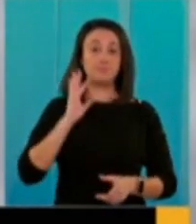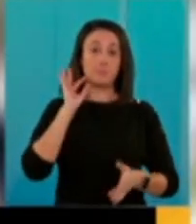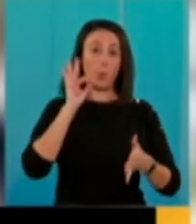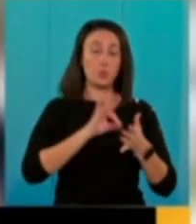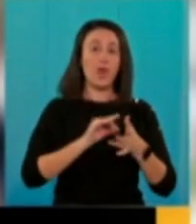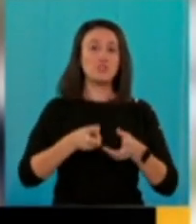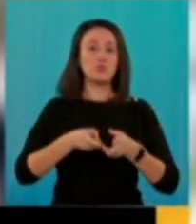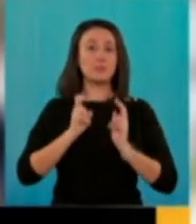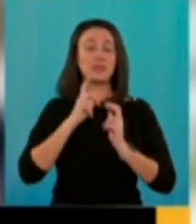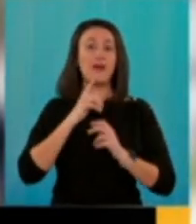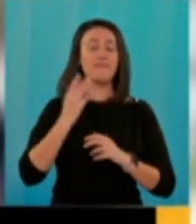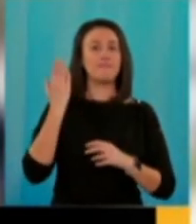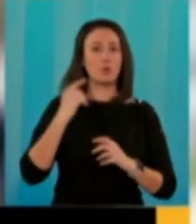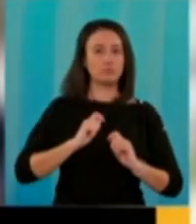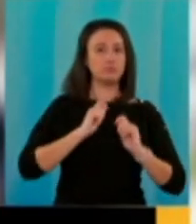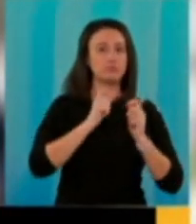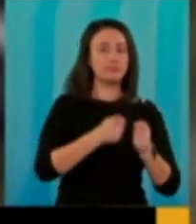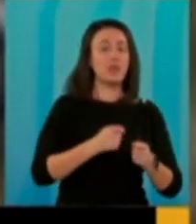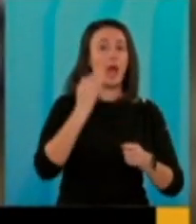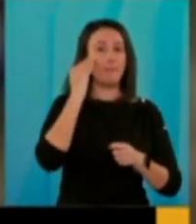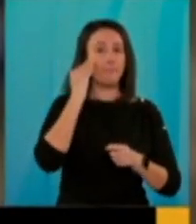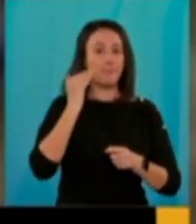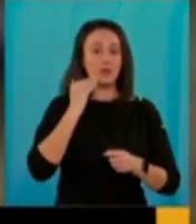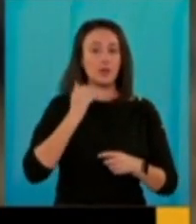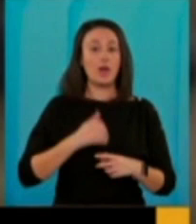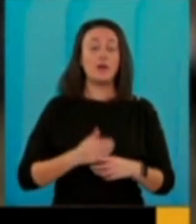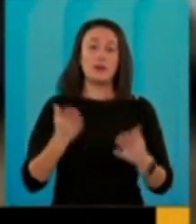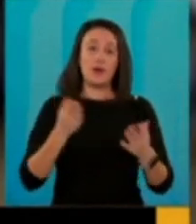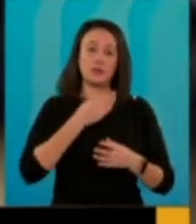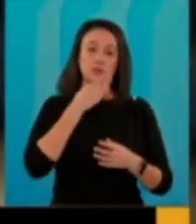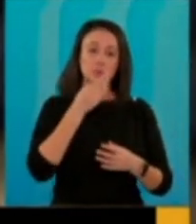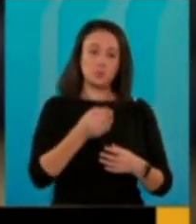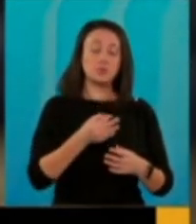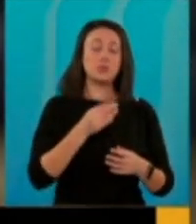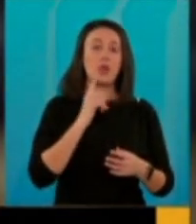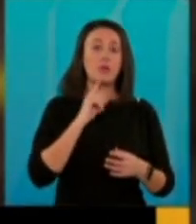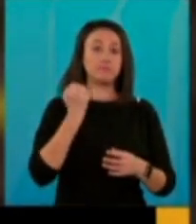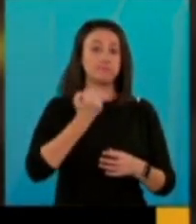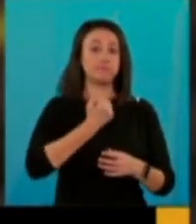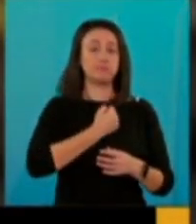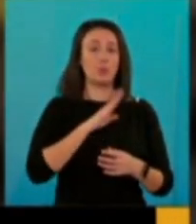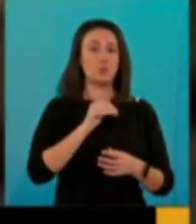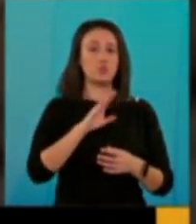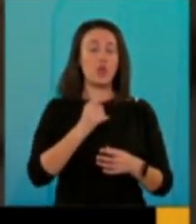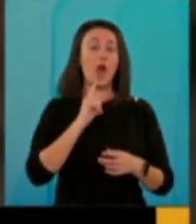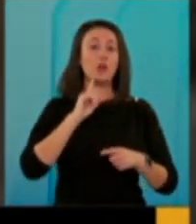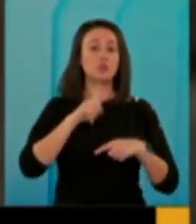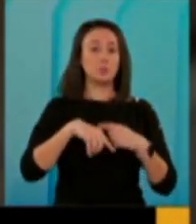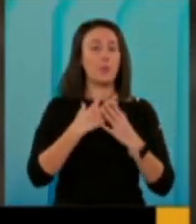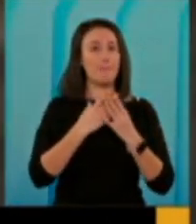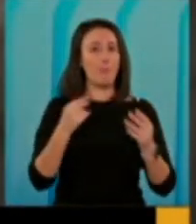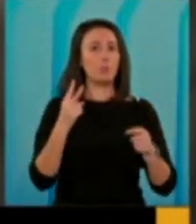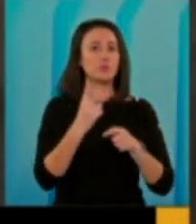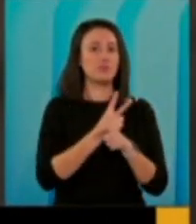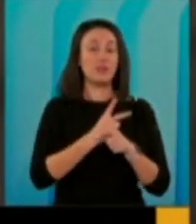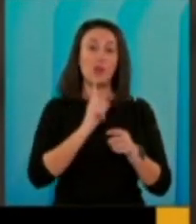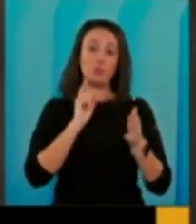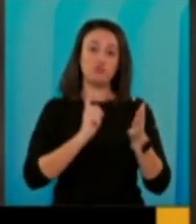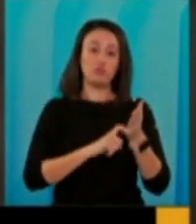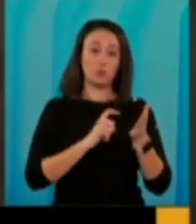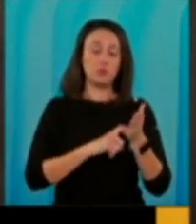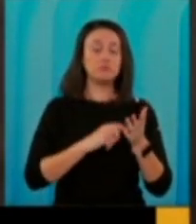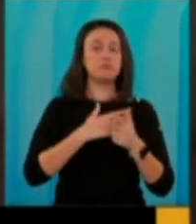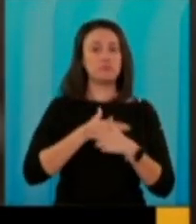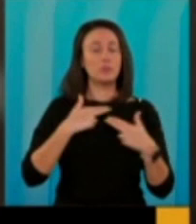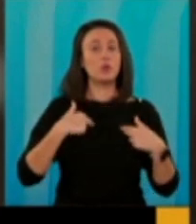Propunerea de suspendare a fost înaintată de Statele Unite ale Americii ca răspuns la masacrul din Bucha și după ce mai multe state au cerut